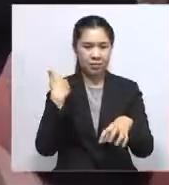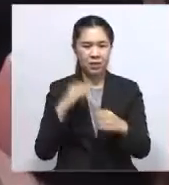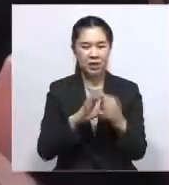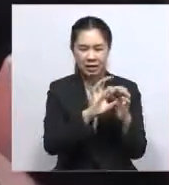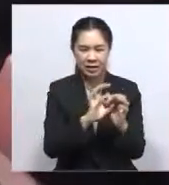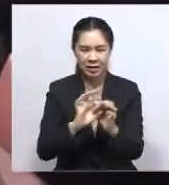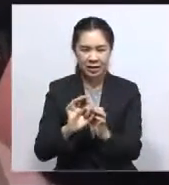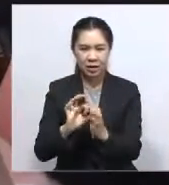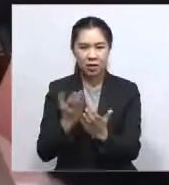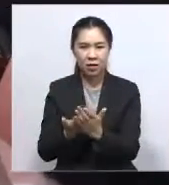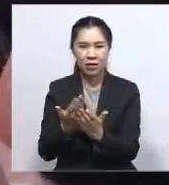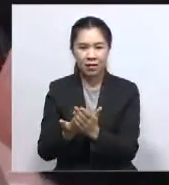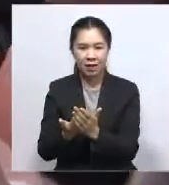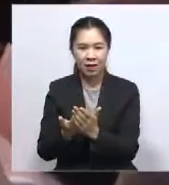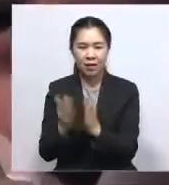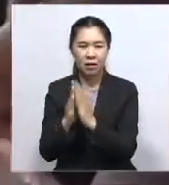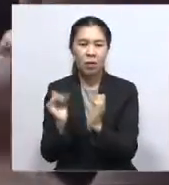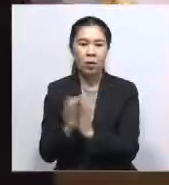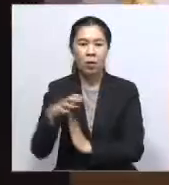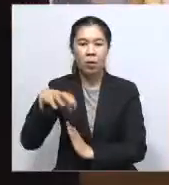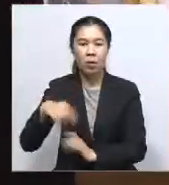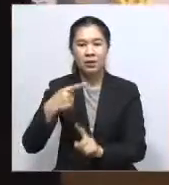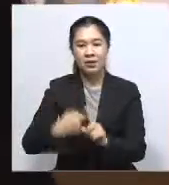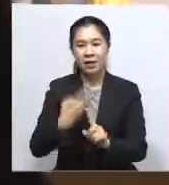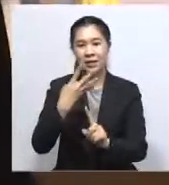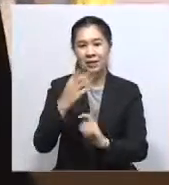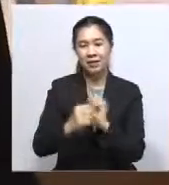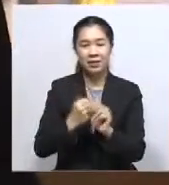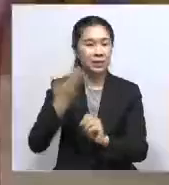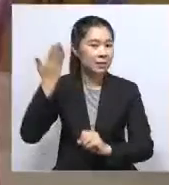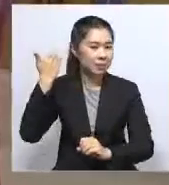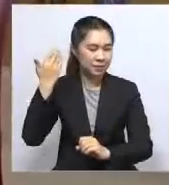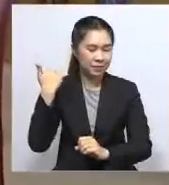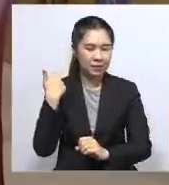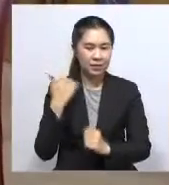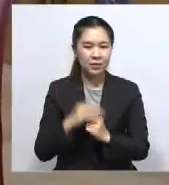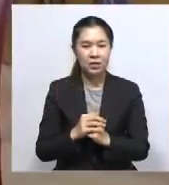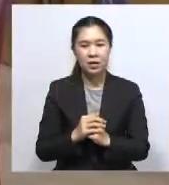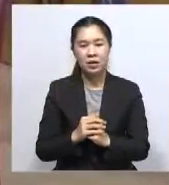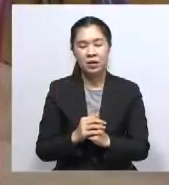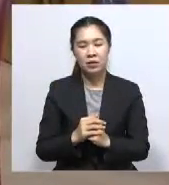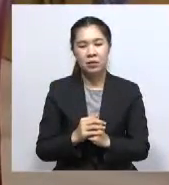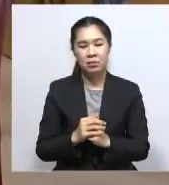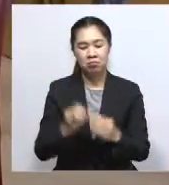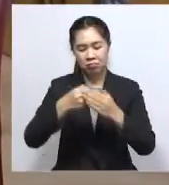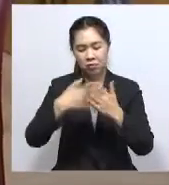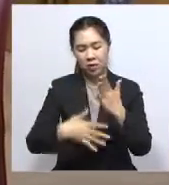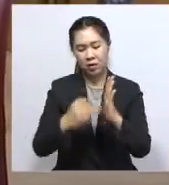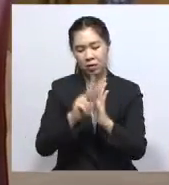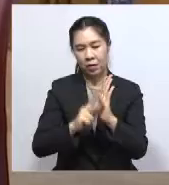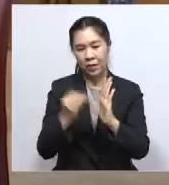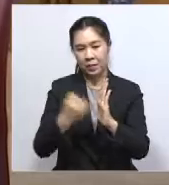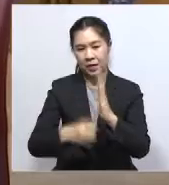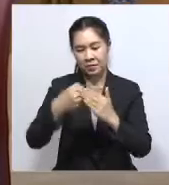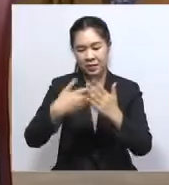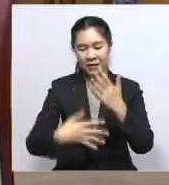มโยงกับคดีทุจริตเงินทอนวัดตั้งแต่เดือนเมษายนที่ผ่านมามีทั้งหมด4คดีด้วยกันค่ะแล้วก็มีการเปิดเผยรายชื่